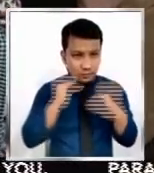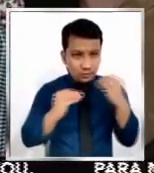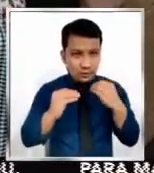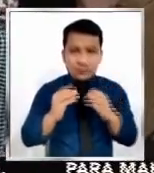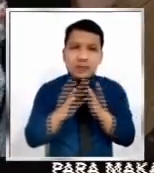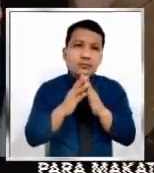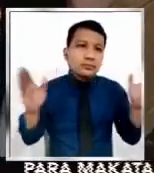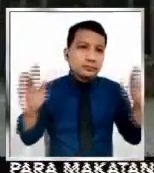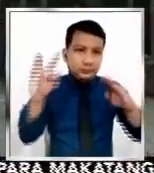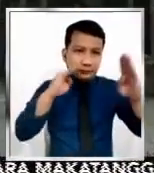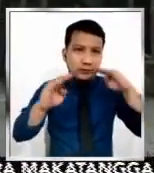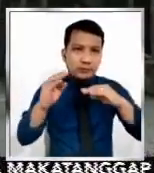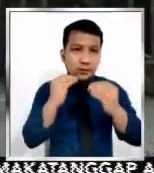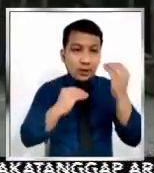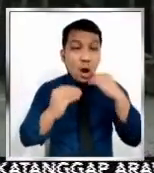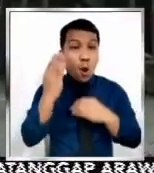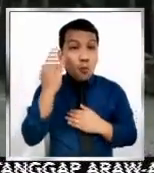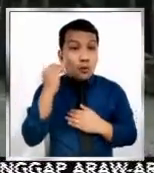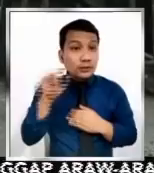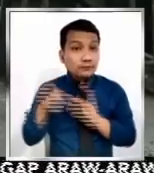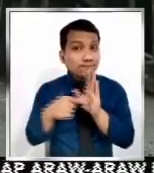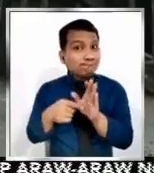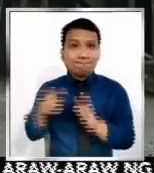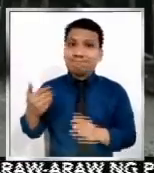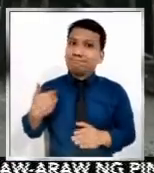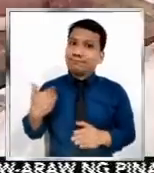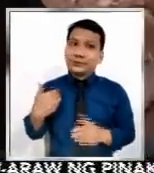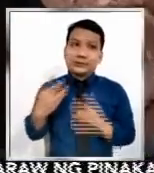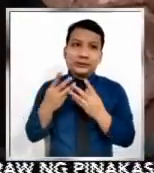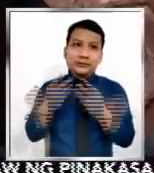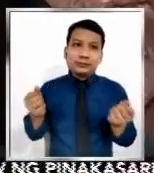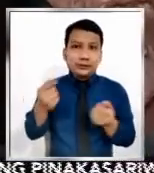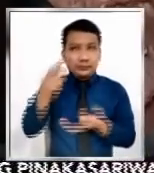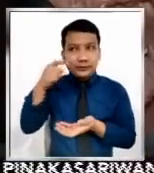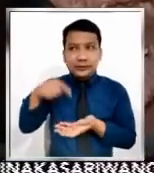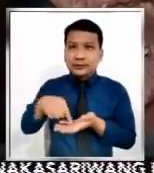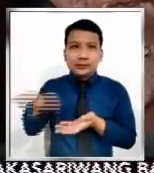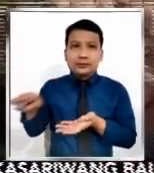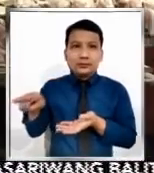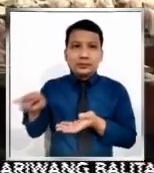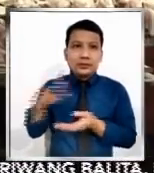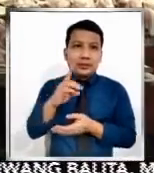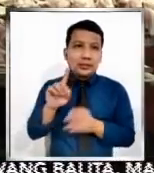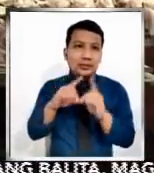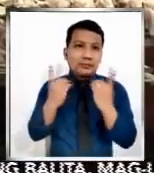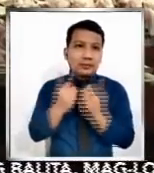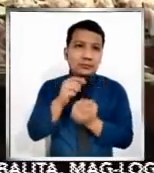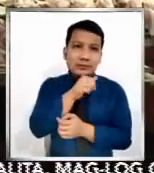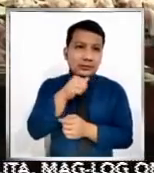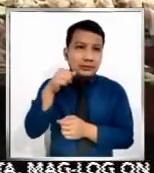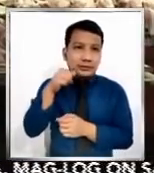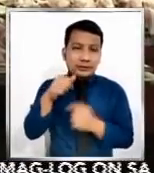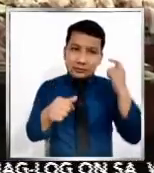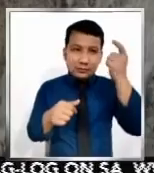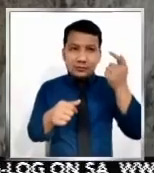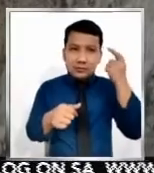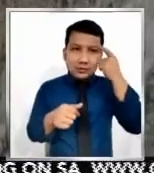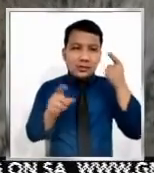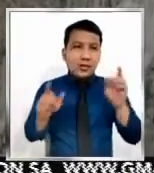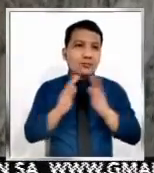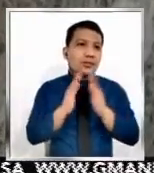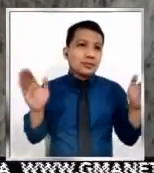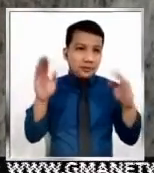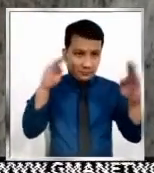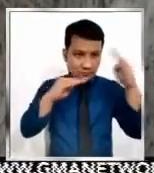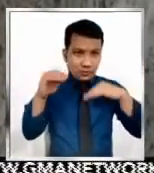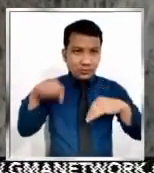pag hindi yan in-acknowledge ng DA, ng ating pamahalaan, mas magiging malaki ang problema. Ayon